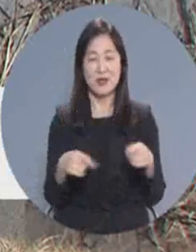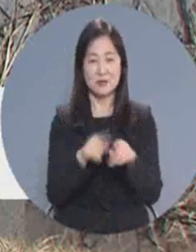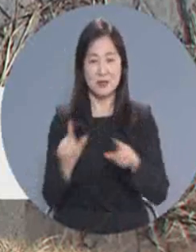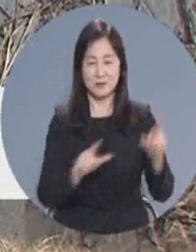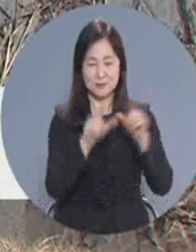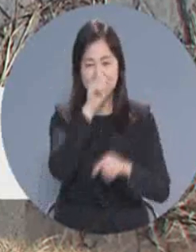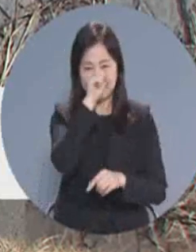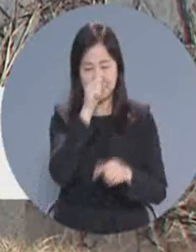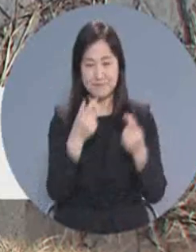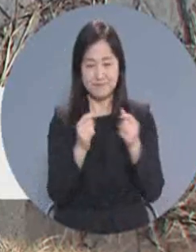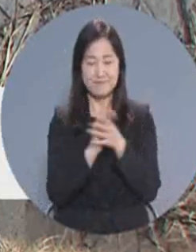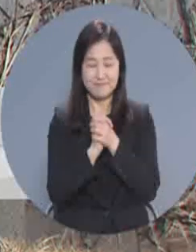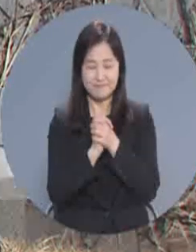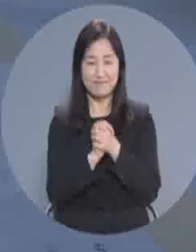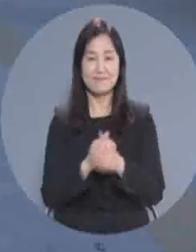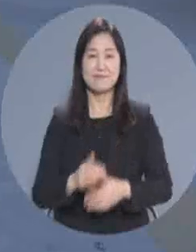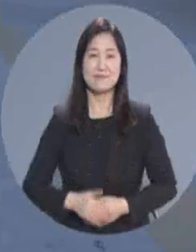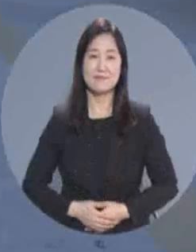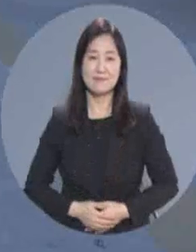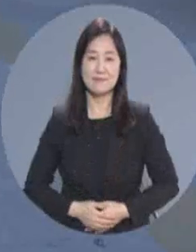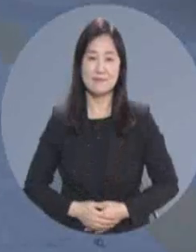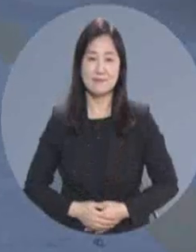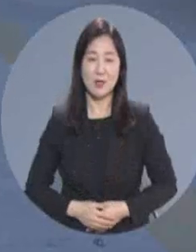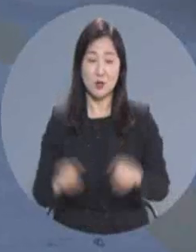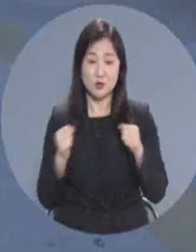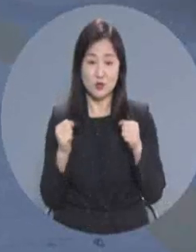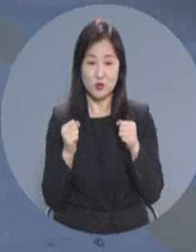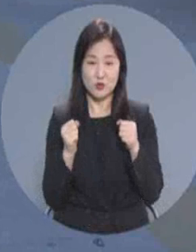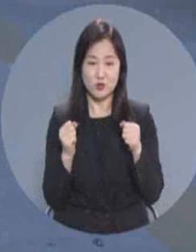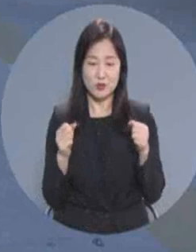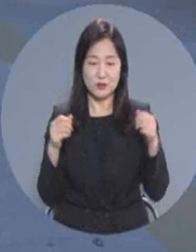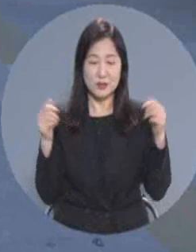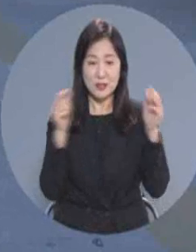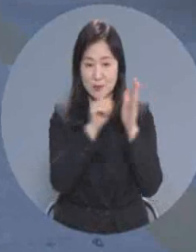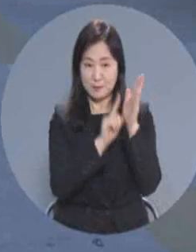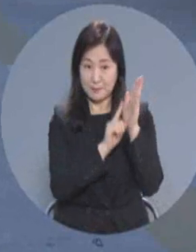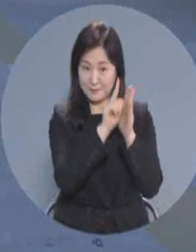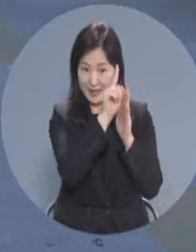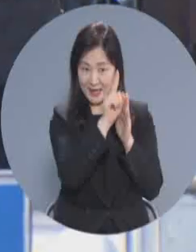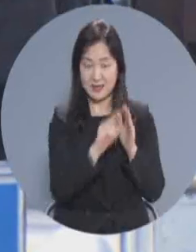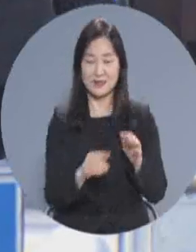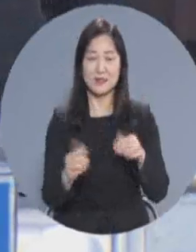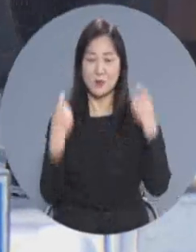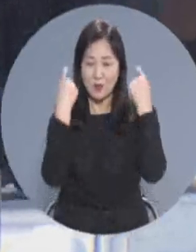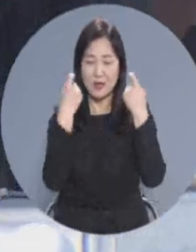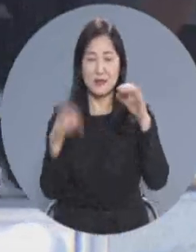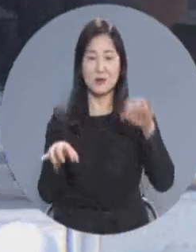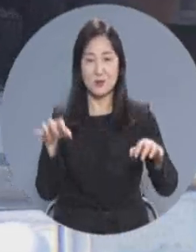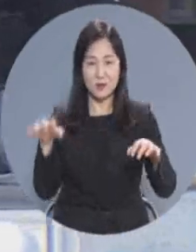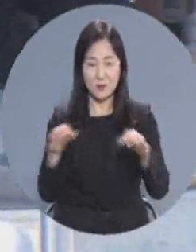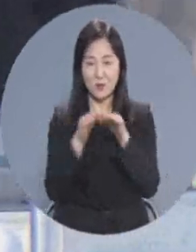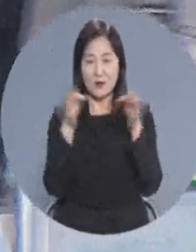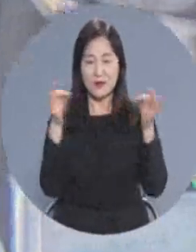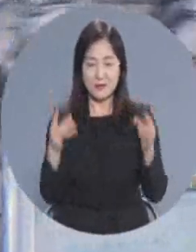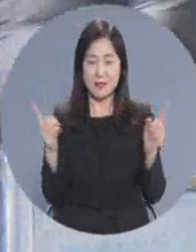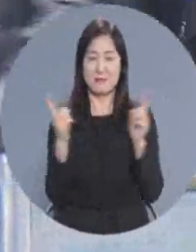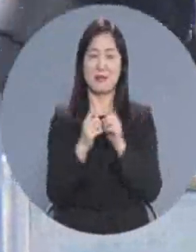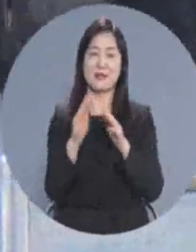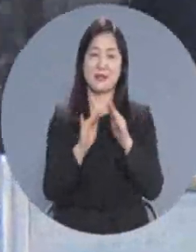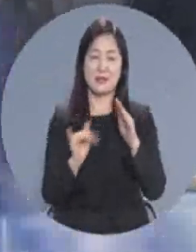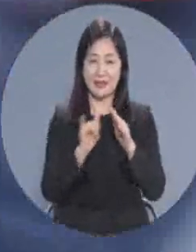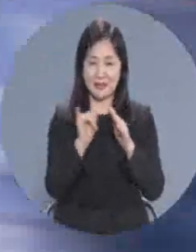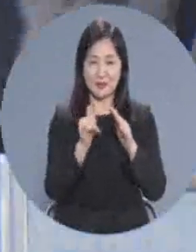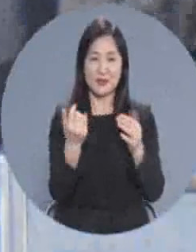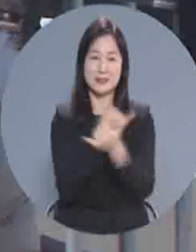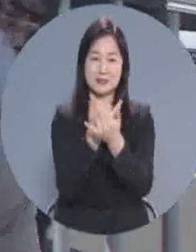지냈으면 좋겠다고 빌었습니다. 한겨울 추위가 잠시 물러간 덕에 지역의 주요 관광지에는 오랜만에 만난 가족,